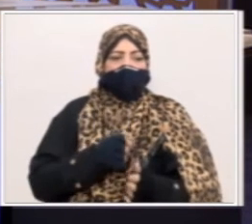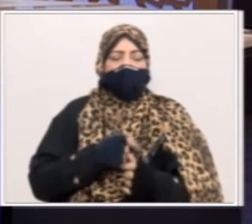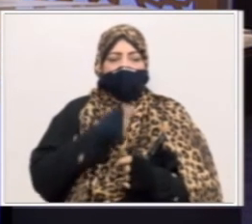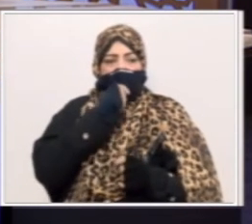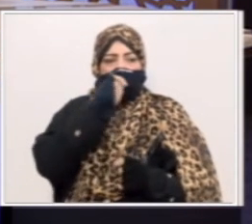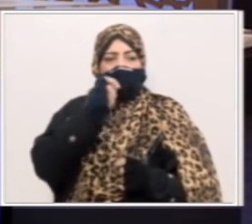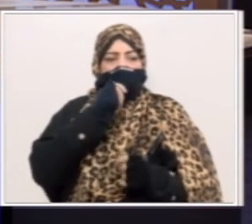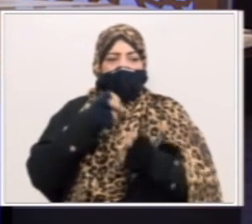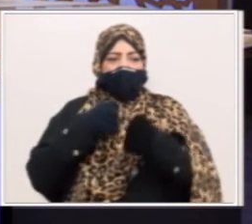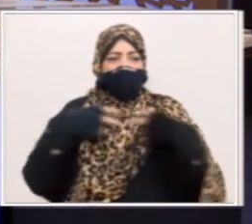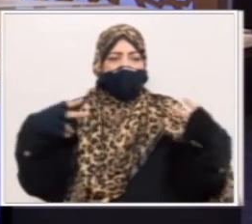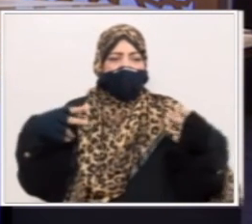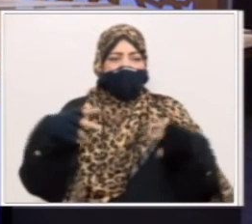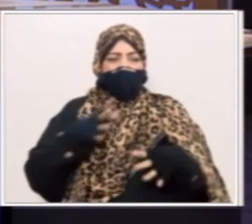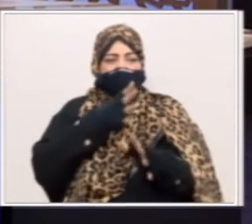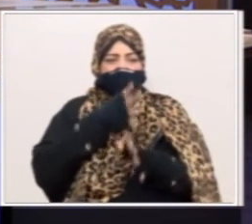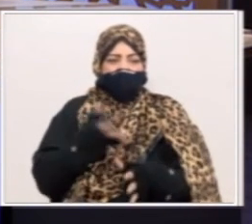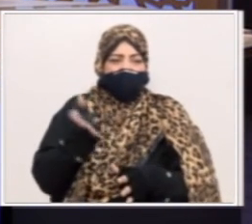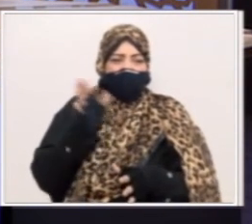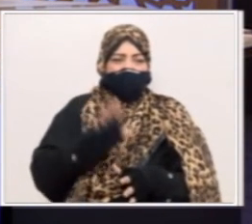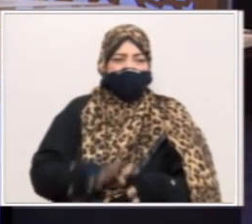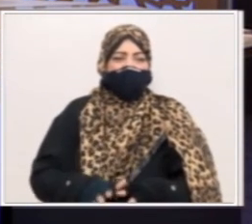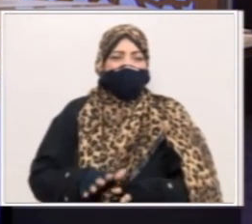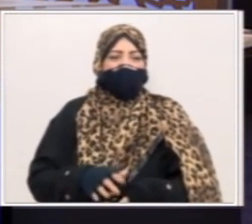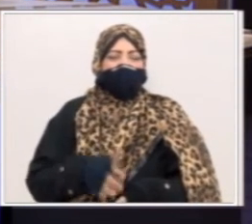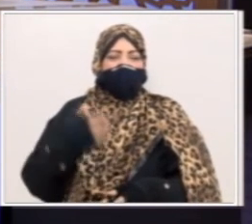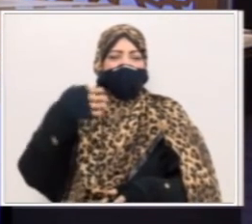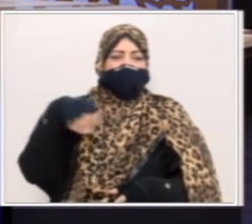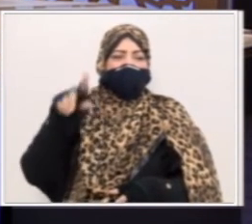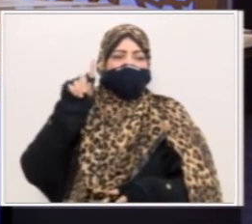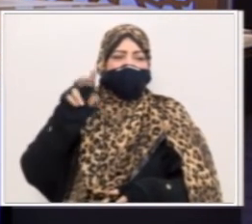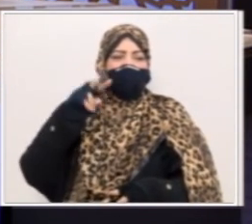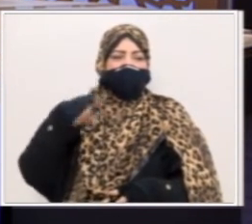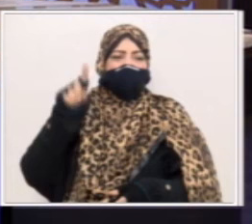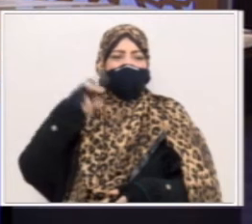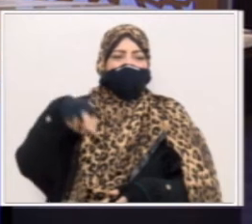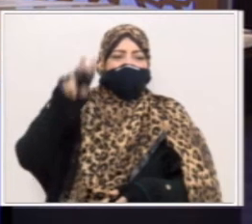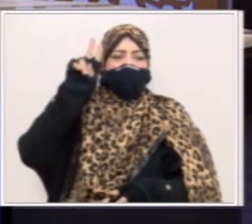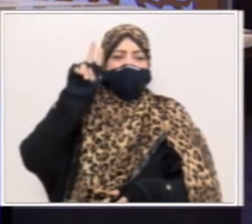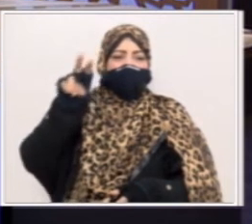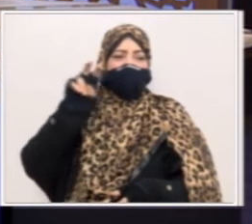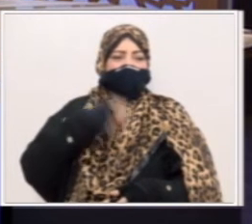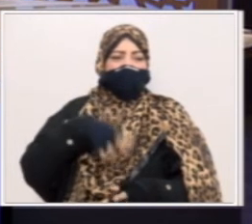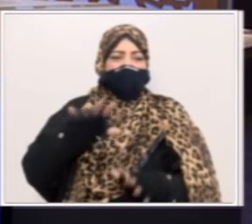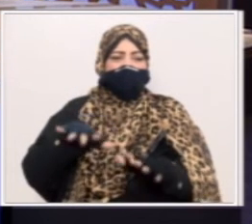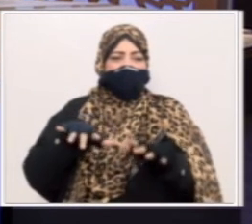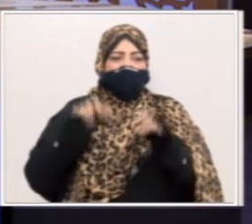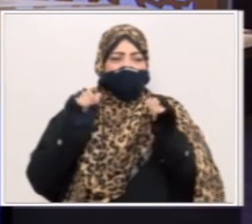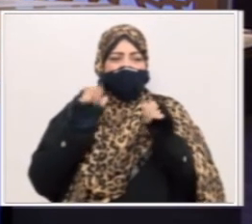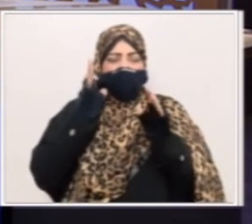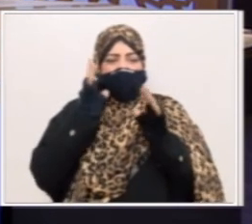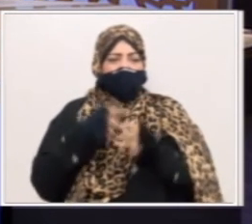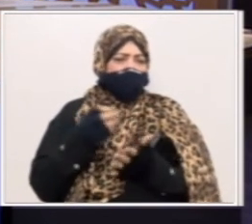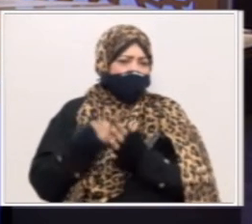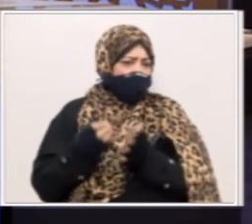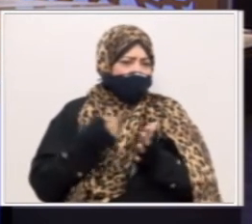أو خارج ليبيا خطبة الوداع هل يخطبوا فيها، هل هي محرمة أو شو الموضوع يعني يعني قريناها في